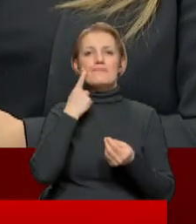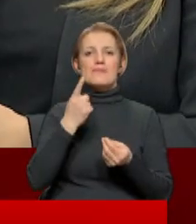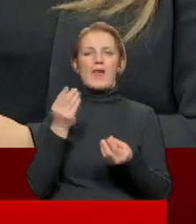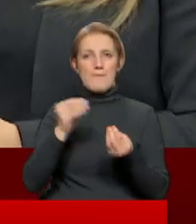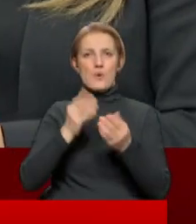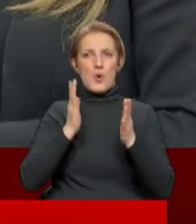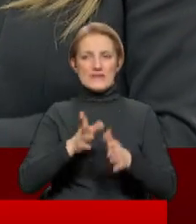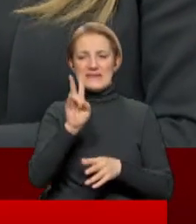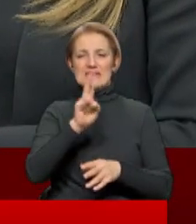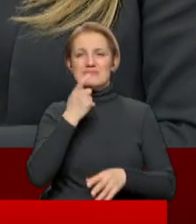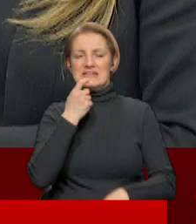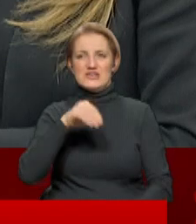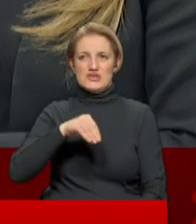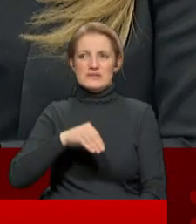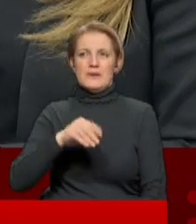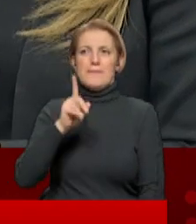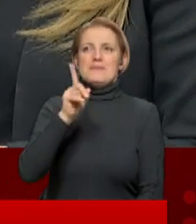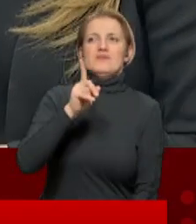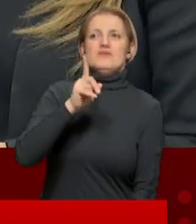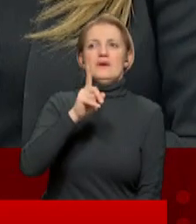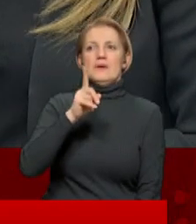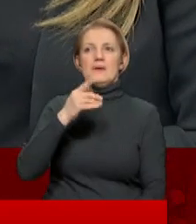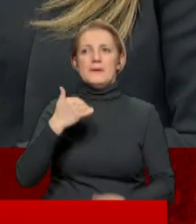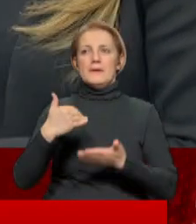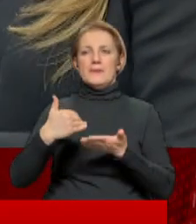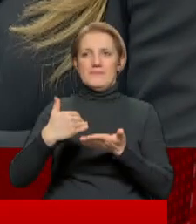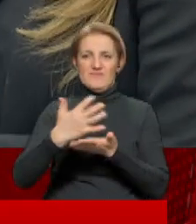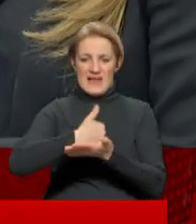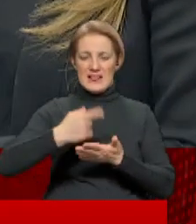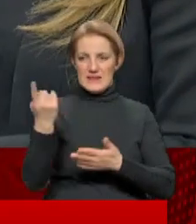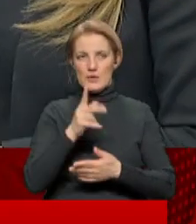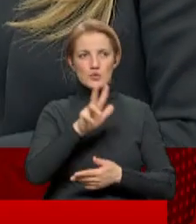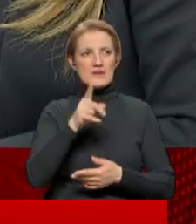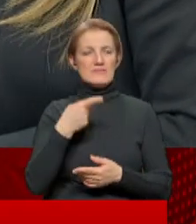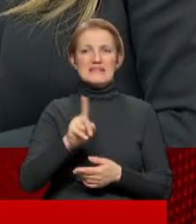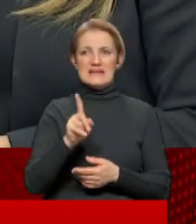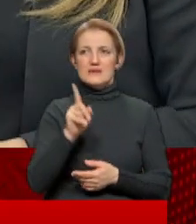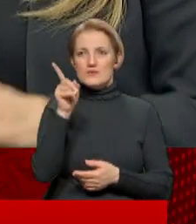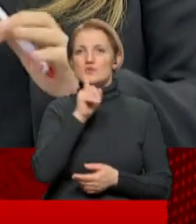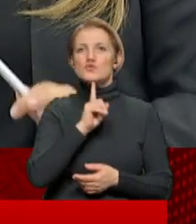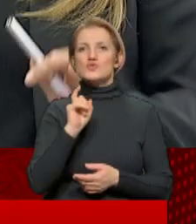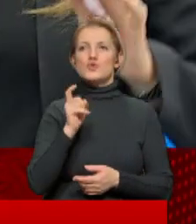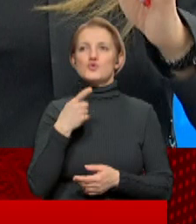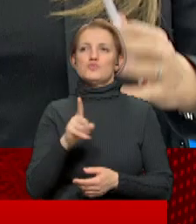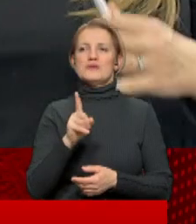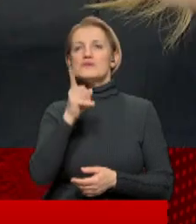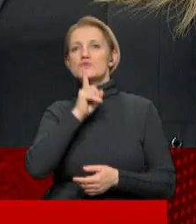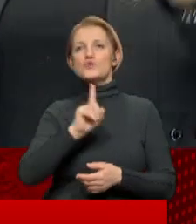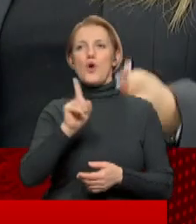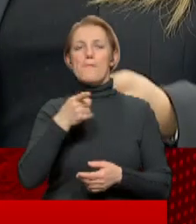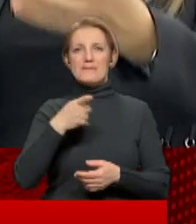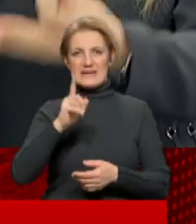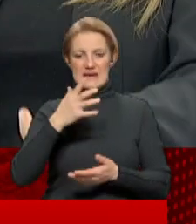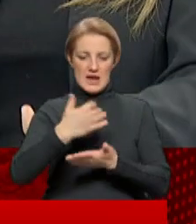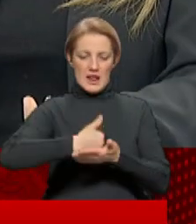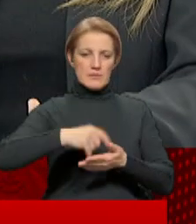artmış olsaydı 20 yıl içerisinde birinci vergi dilimi 32 bin lira değil 109.737 lira, yani 110 bin lira kazandığımızda biz